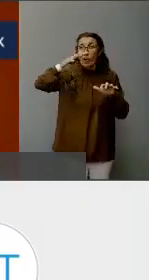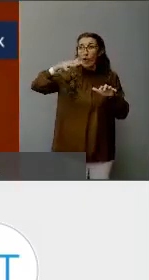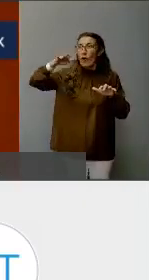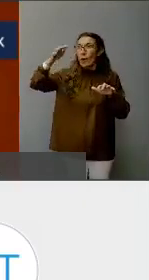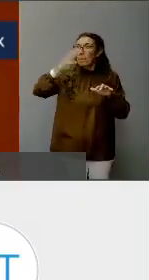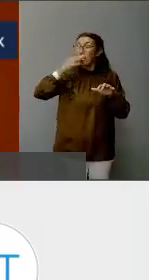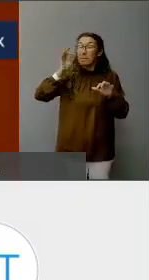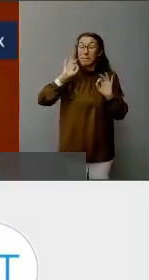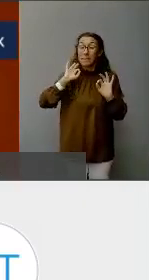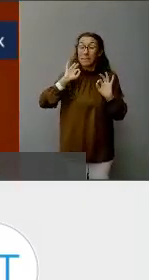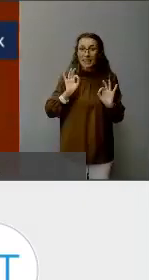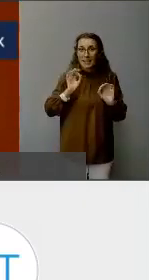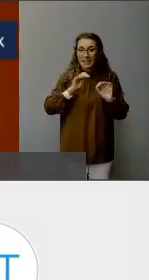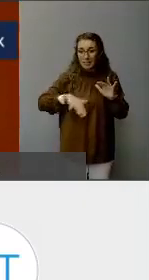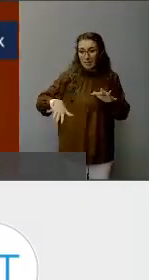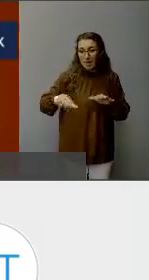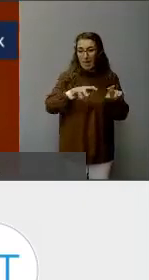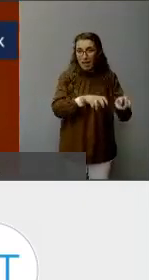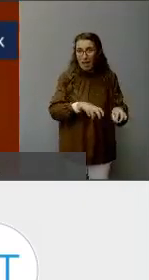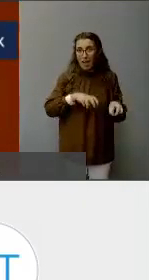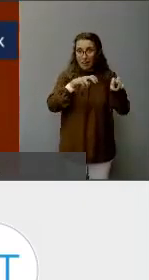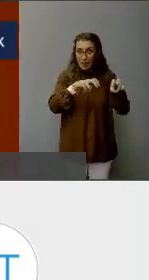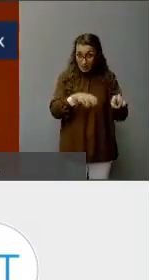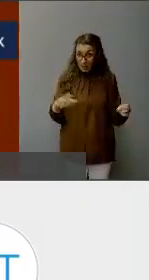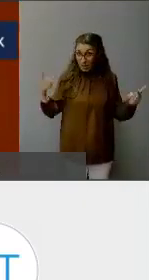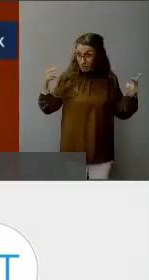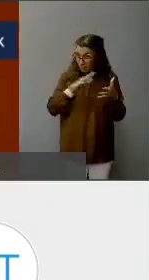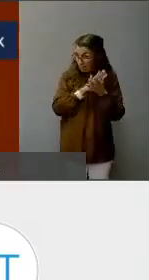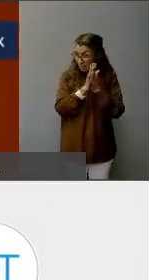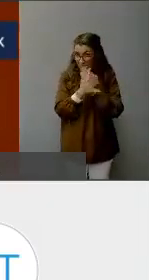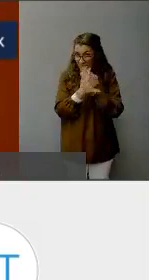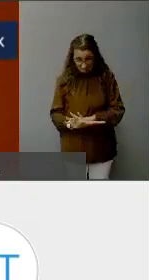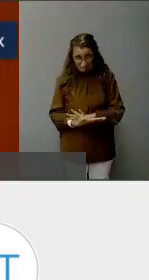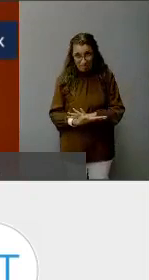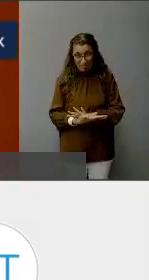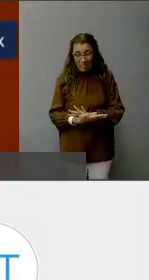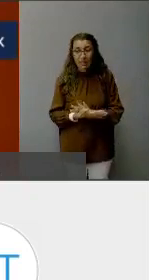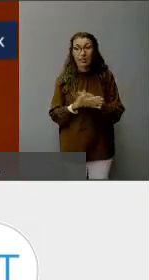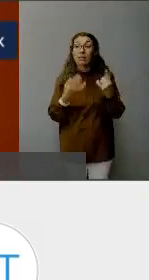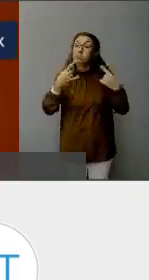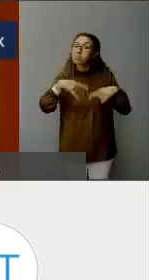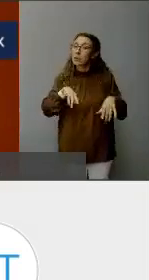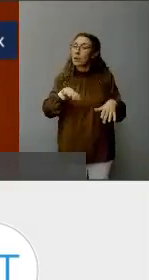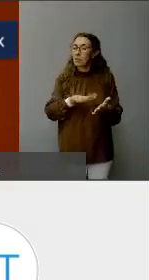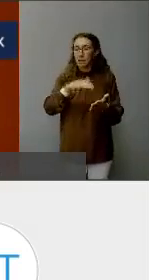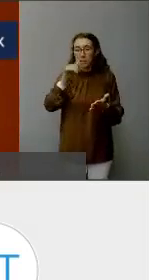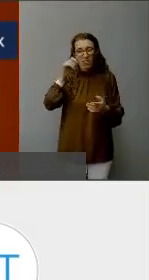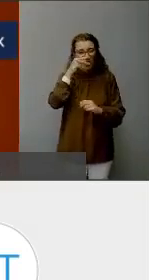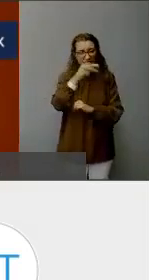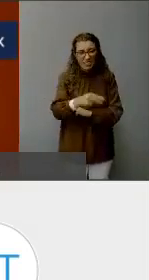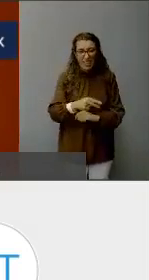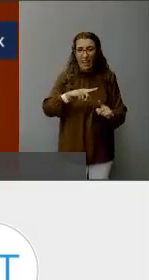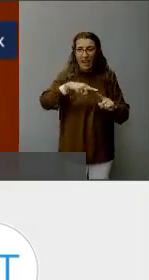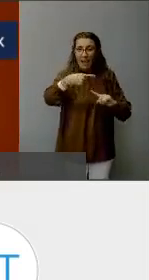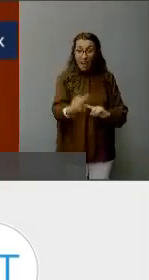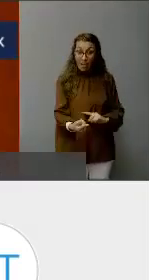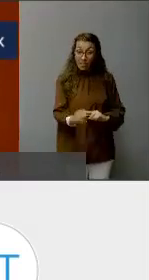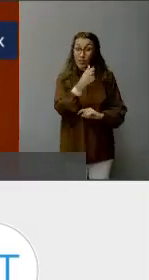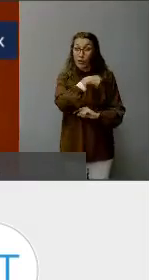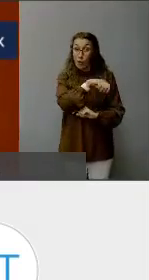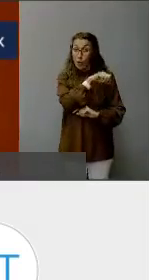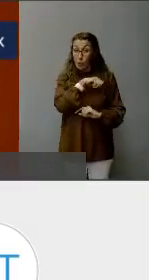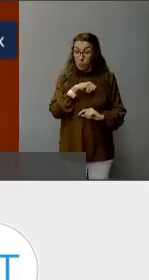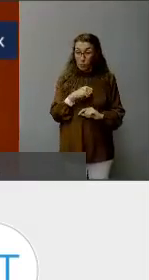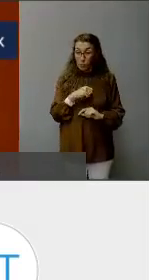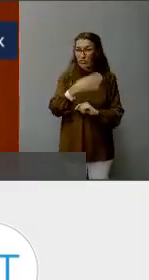area agricola di fatto deturpandola e distruggendo la pensa sarà la prima volta da molti anni che comune di genova si prenderà la nefasta